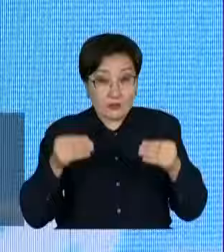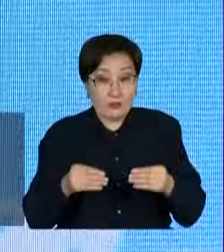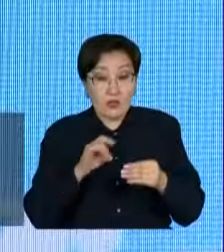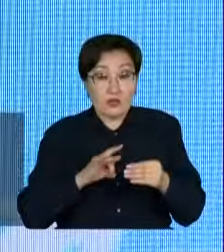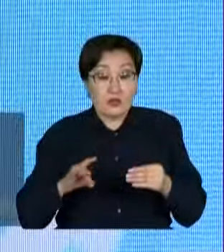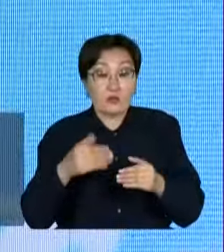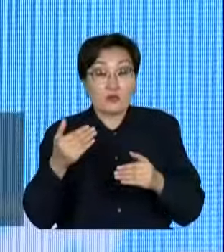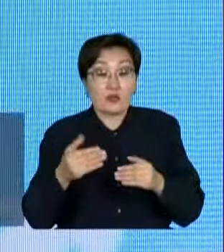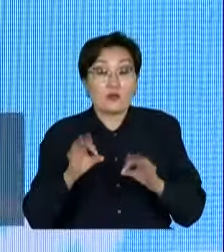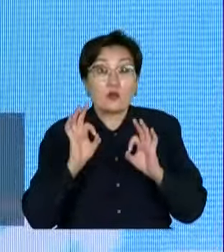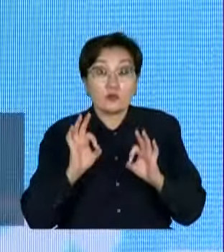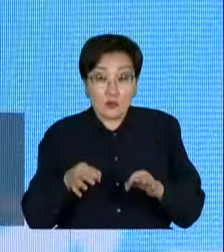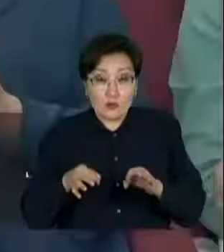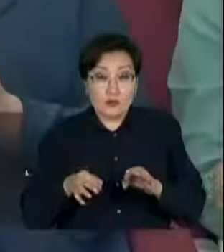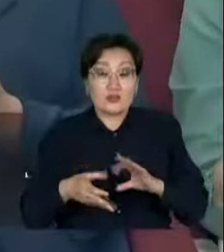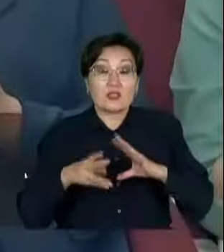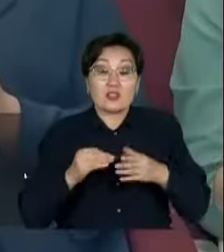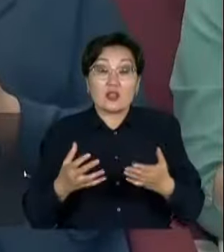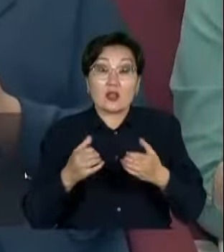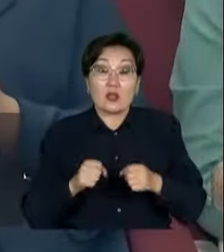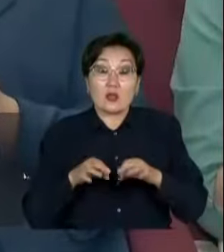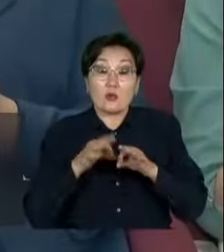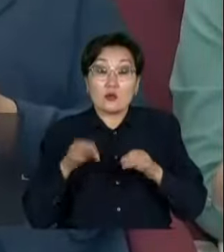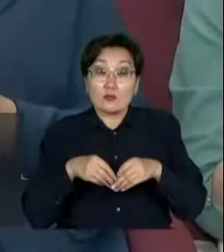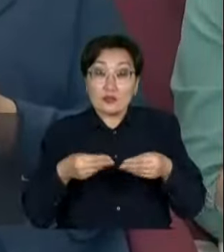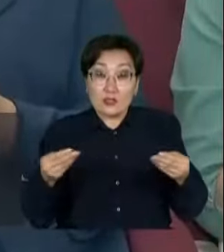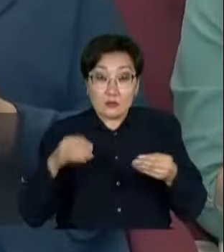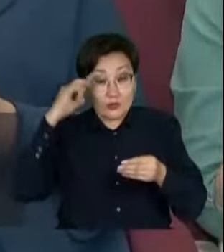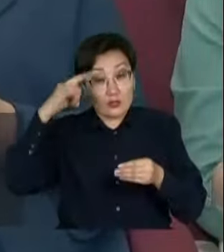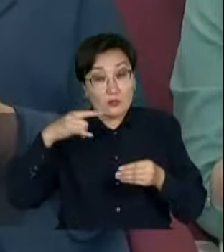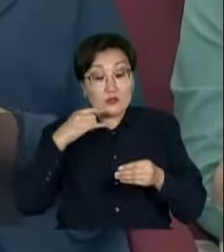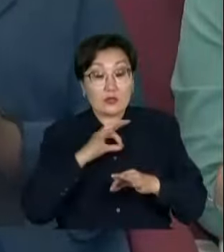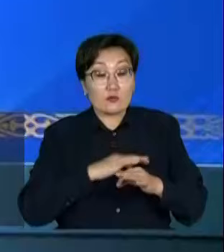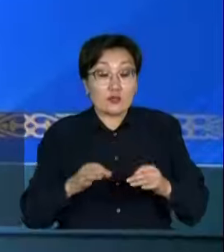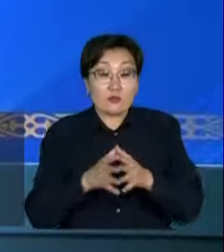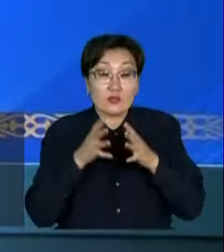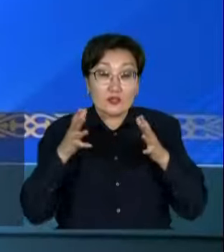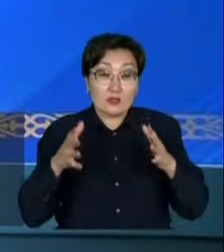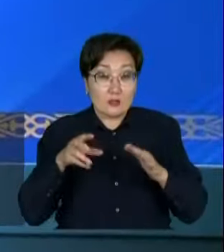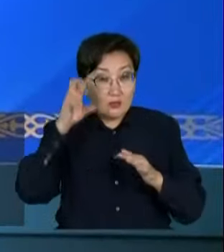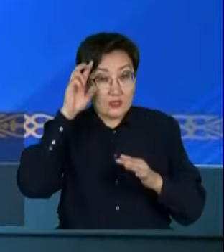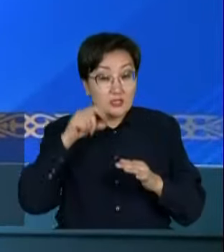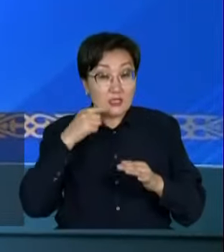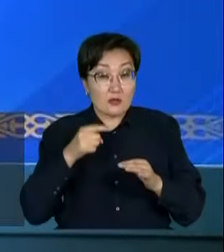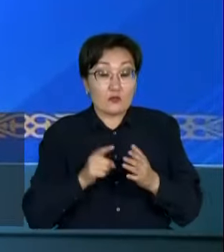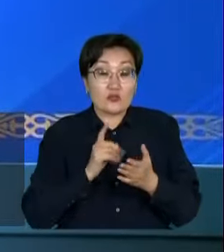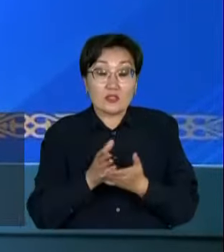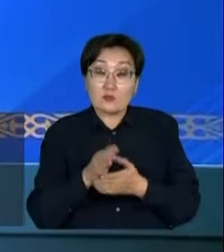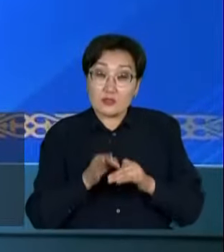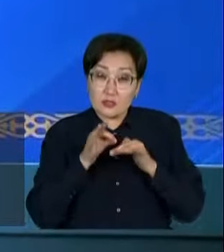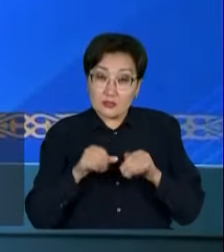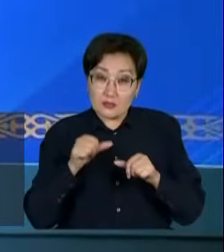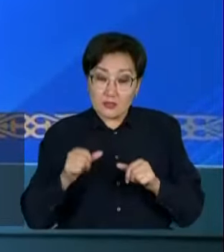оңбағалан өңірлерге таратылуда. Салтанатты іс-шарада қазақ тілінің қолдану аясын кеңейтіп, мемлекеттік тіл саясатын жүргізуге